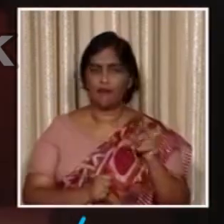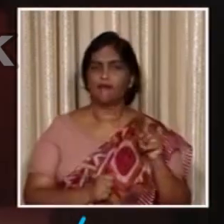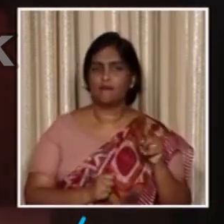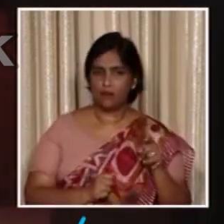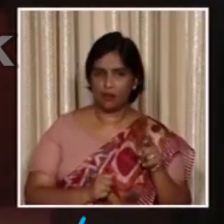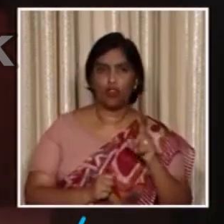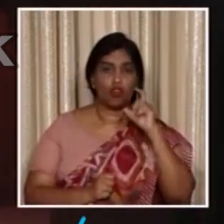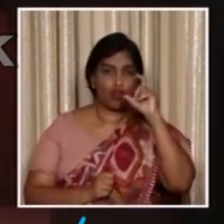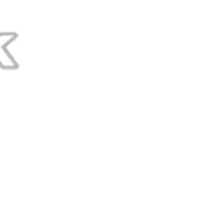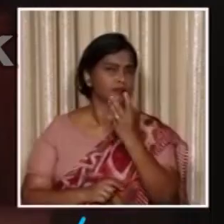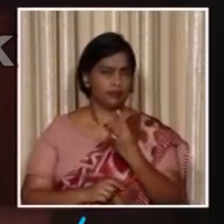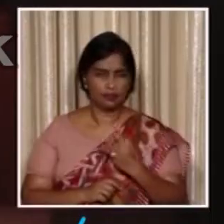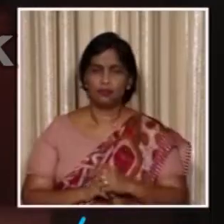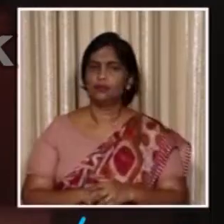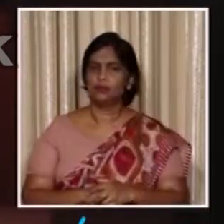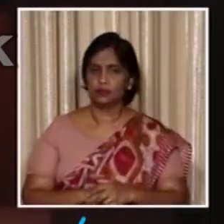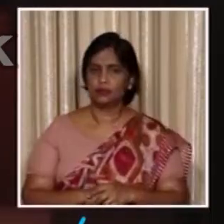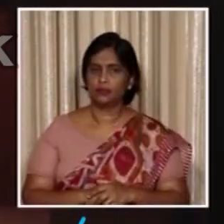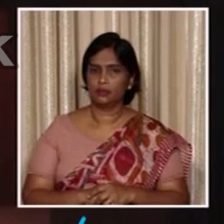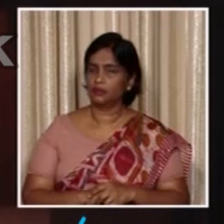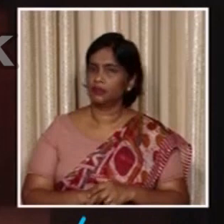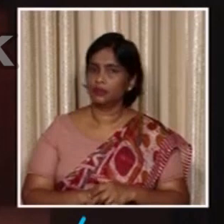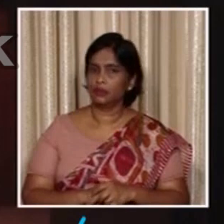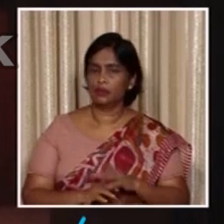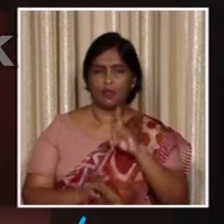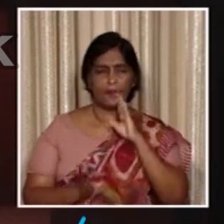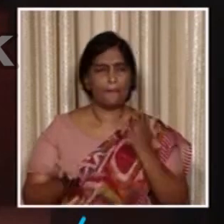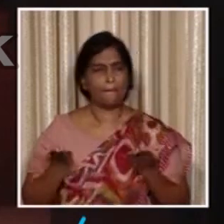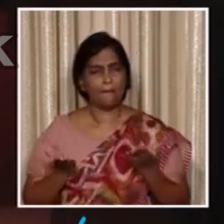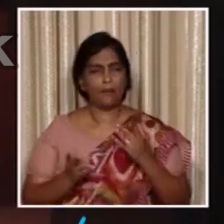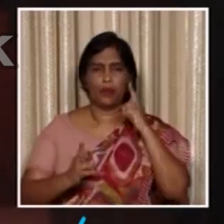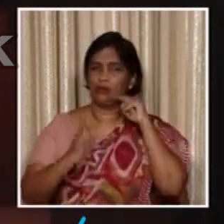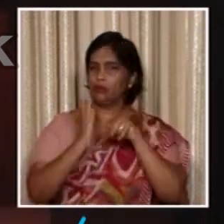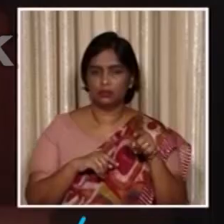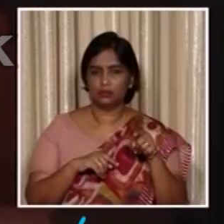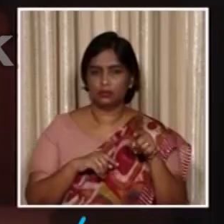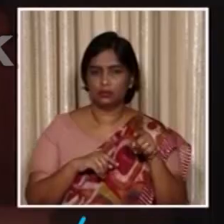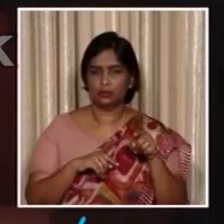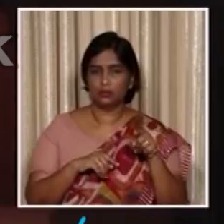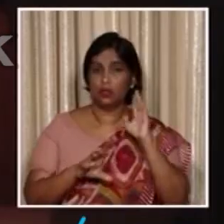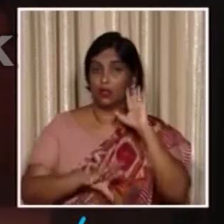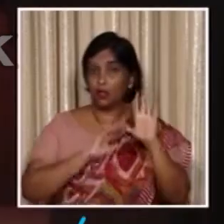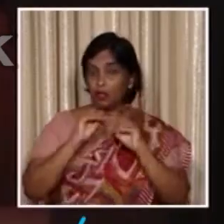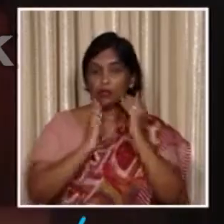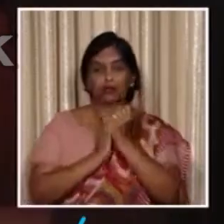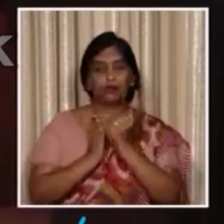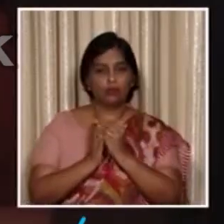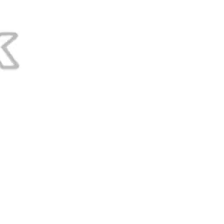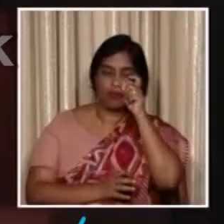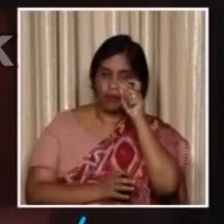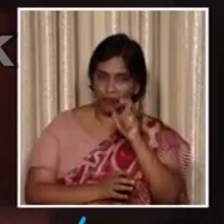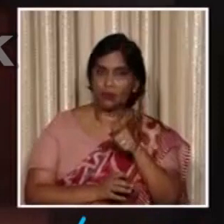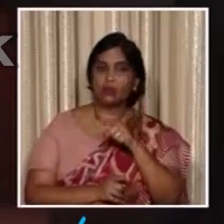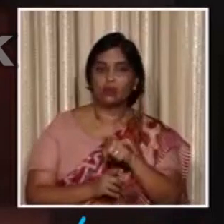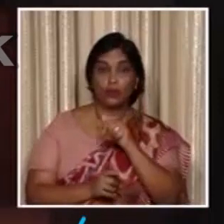ගැනීමට. කොළඹ ප්‍රදේශයේ ඉතාමත්ම අපක්ෂපාතීව විනිවිද භාවයෙන් යුක්තව තොරතුරු කරුණු කාරණා හොයලා බලලා